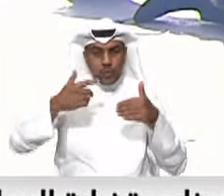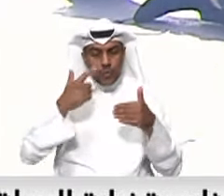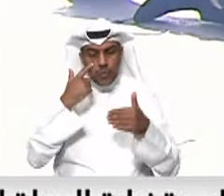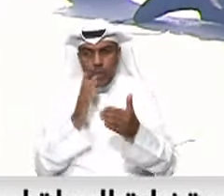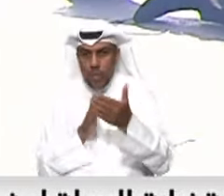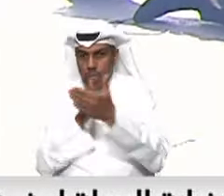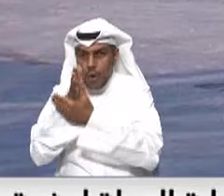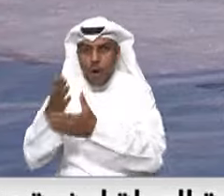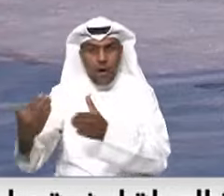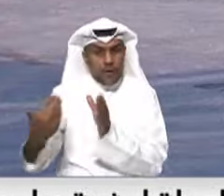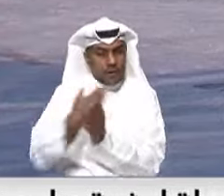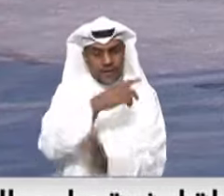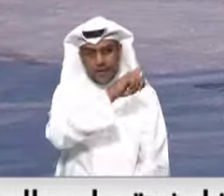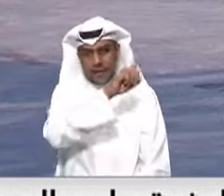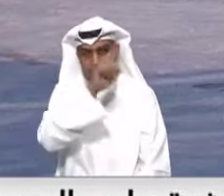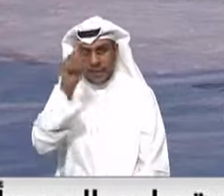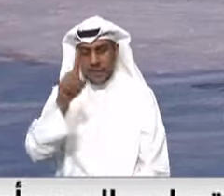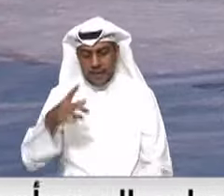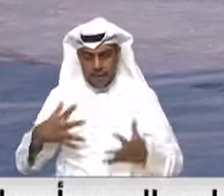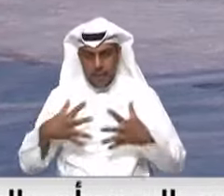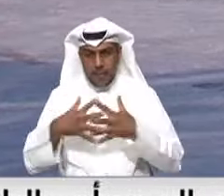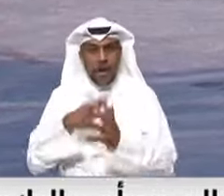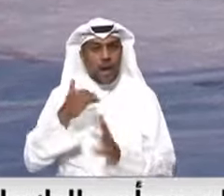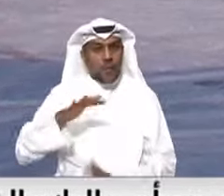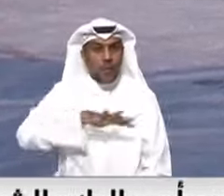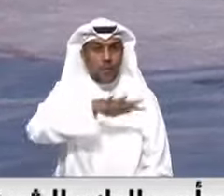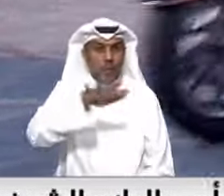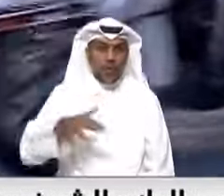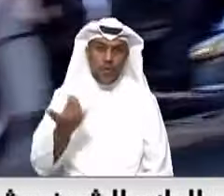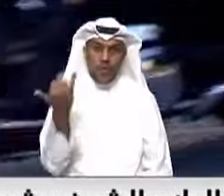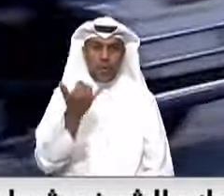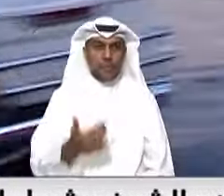التدخل في شؤونها الداخلية.